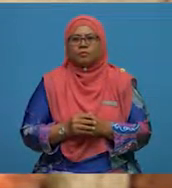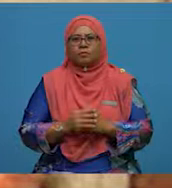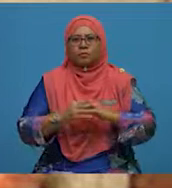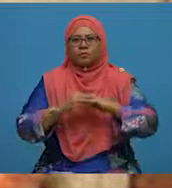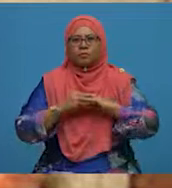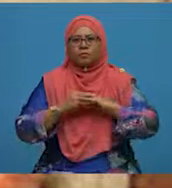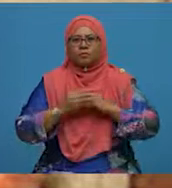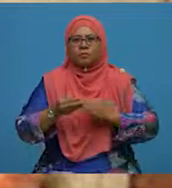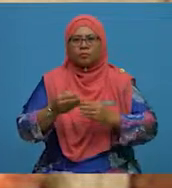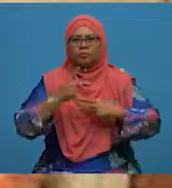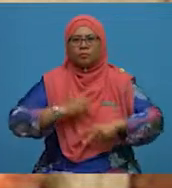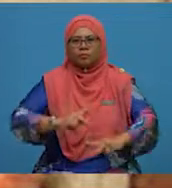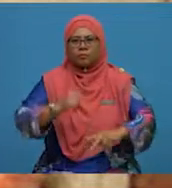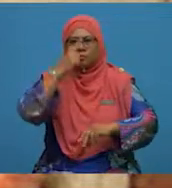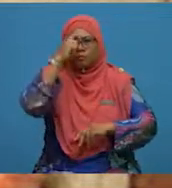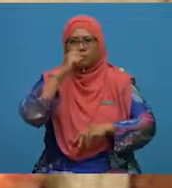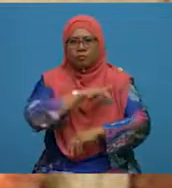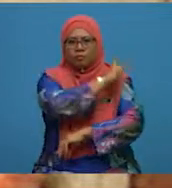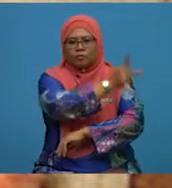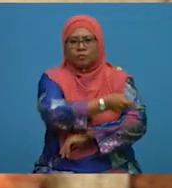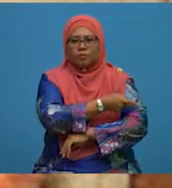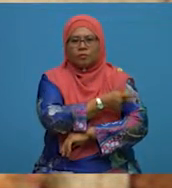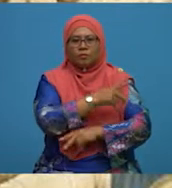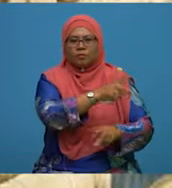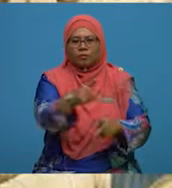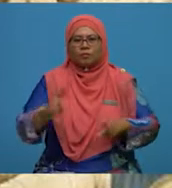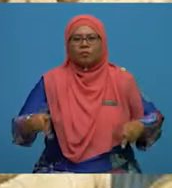untuk menguasai pantai-pantai Mesir.